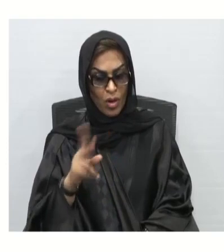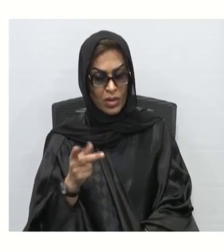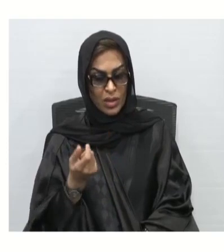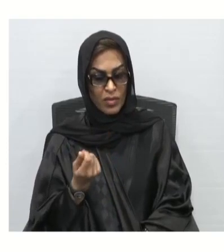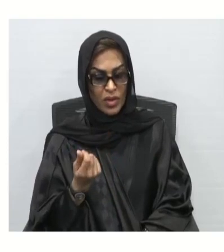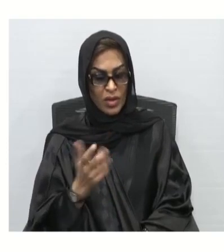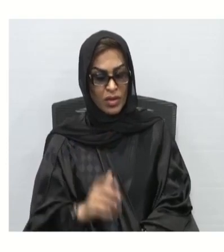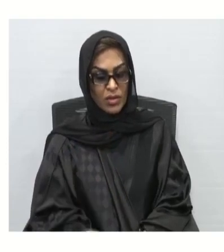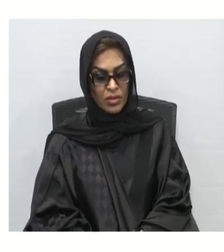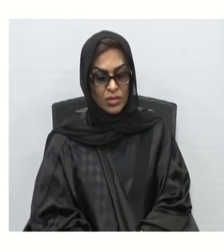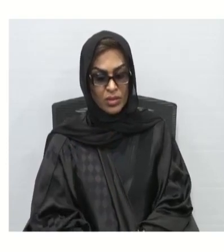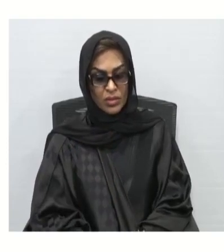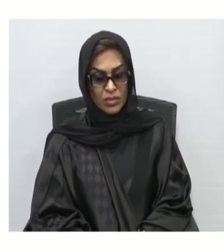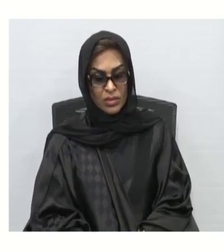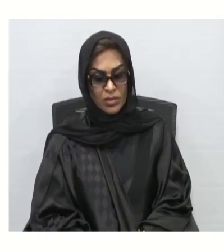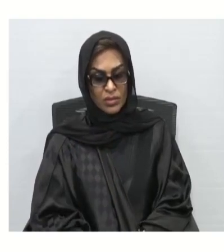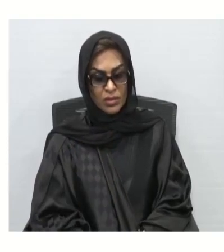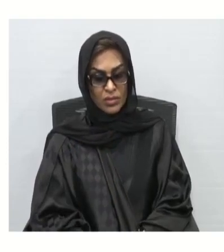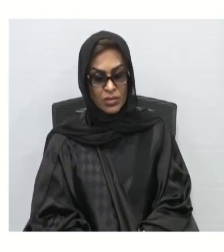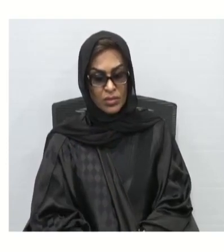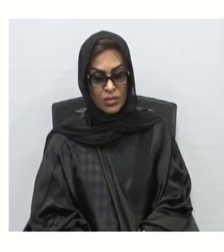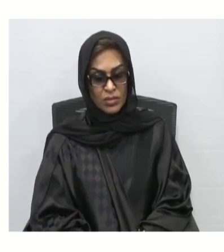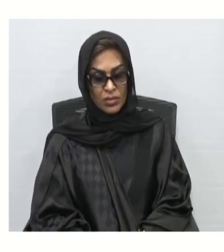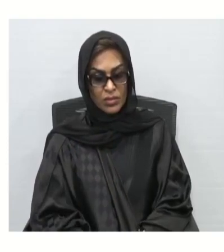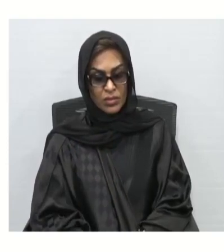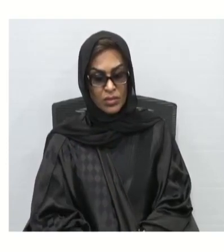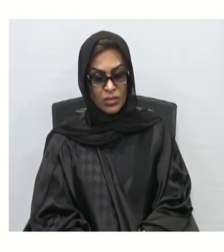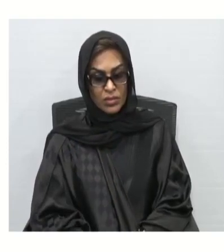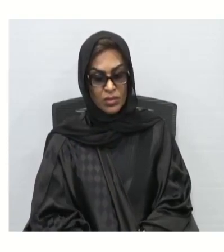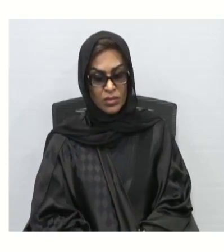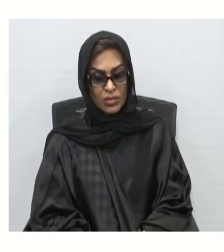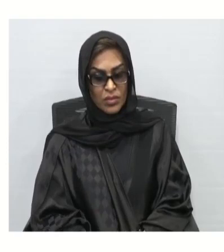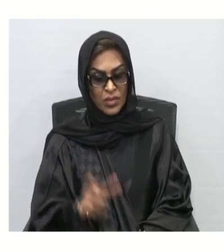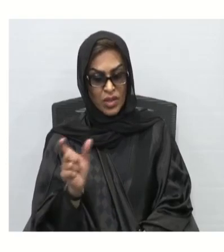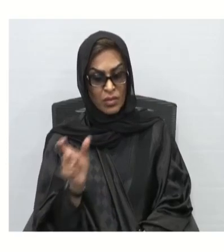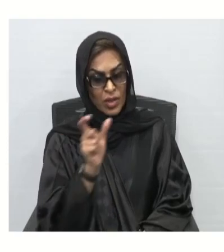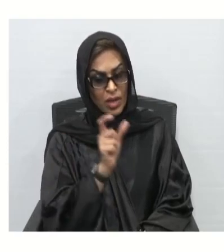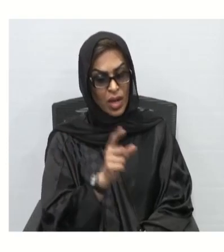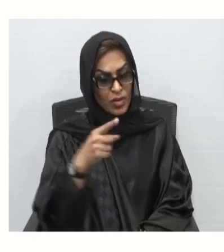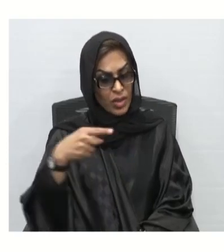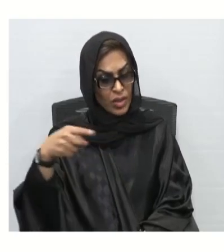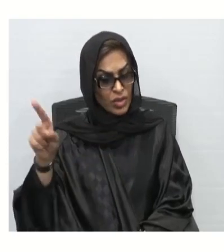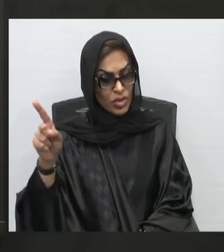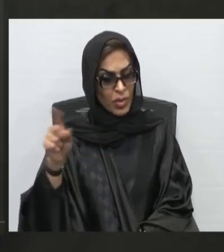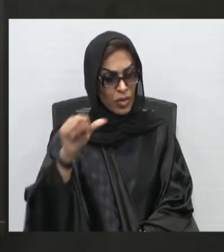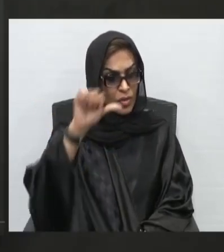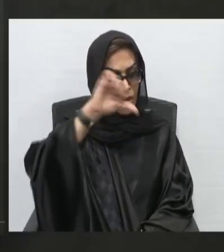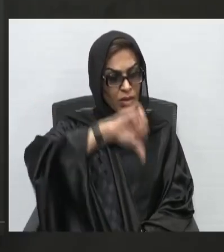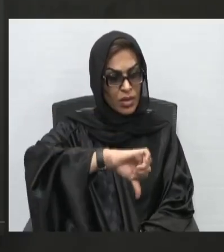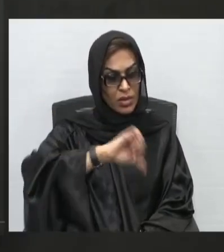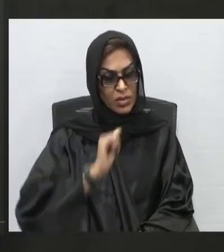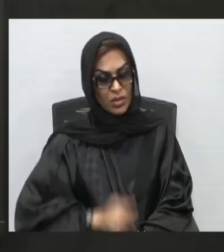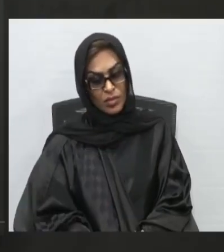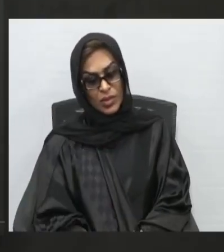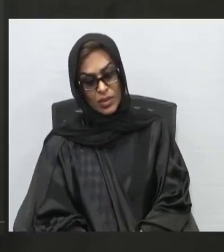تختلف عن السلعه المعروضه امامك قبل الشراء اذا كانت هذه ايجابيات التجاره الرقميه